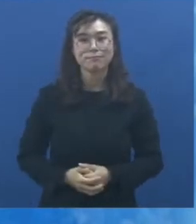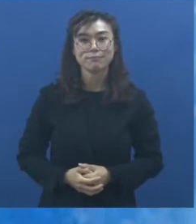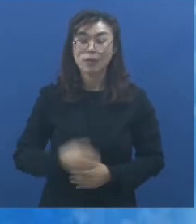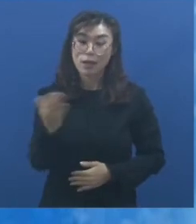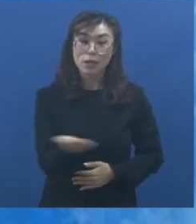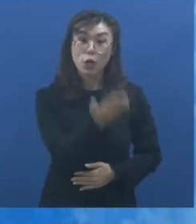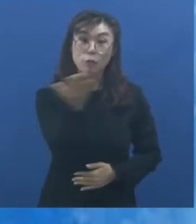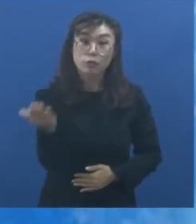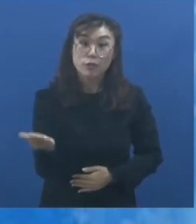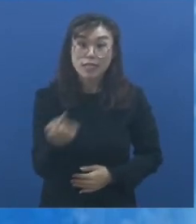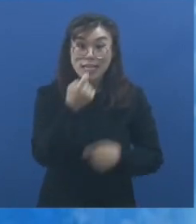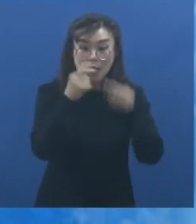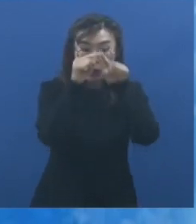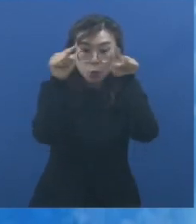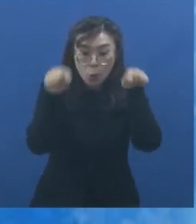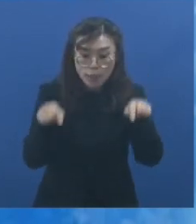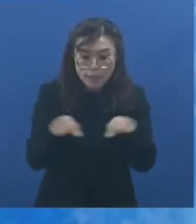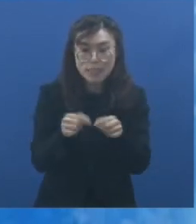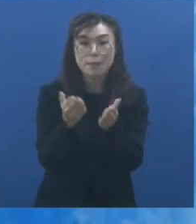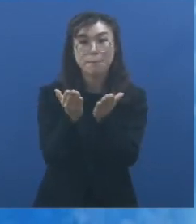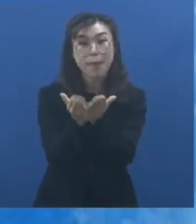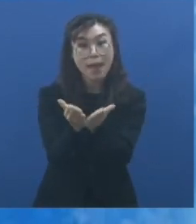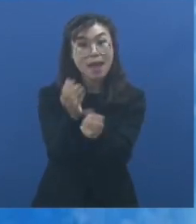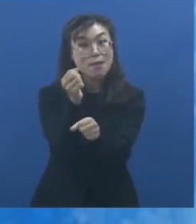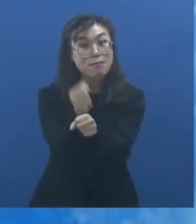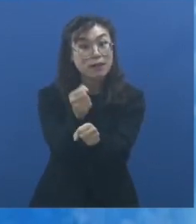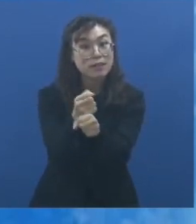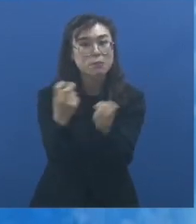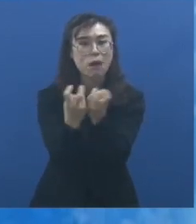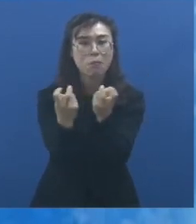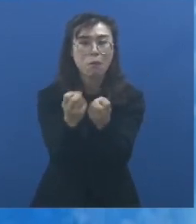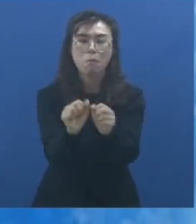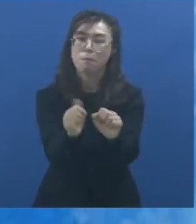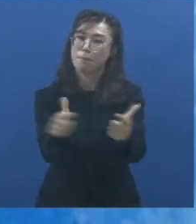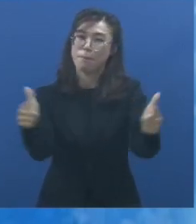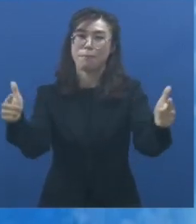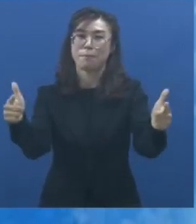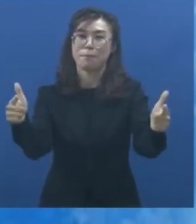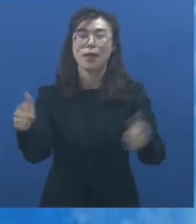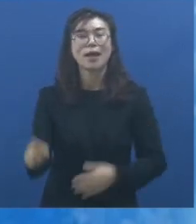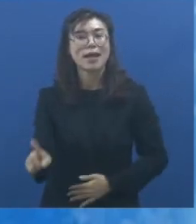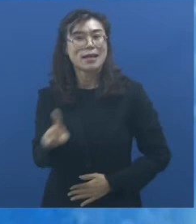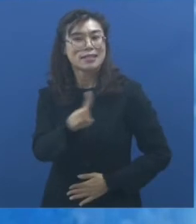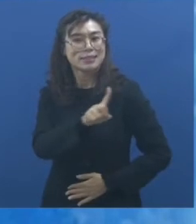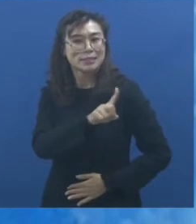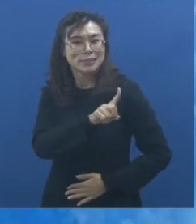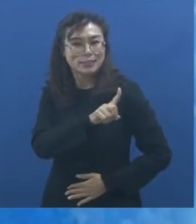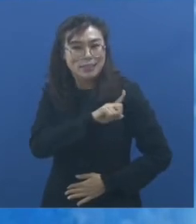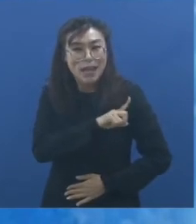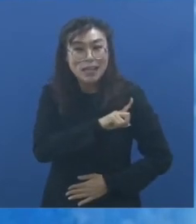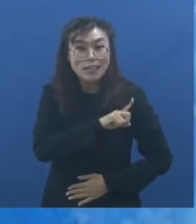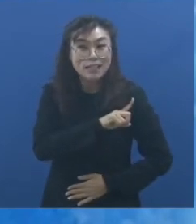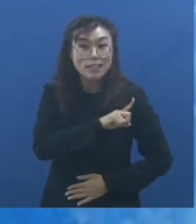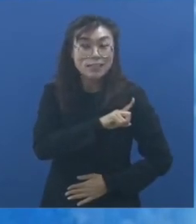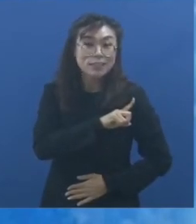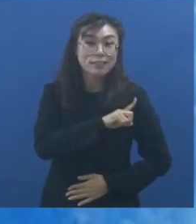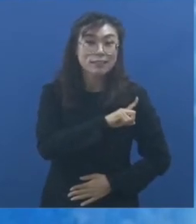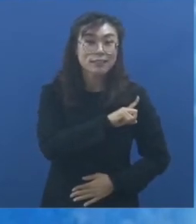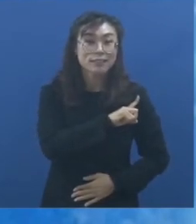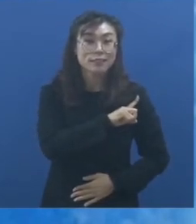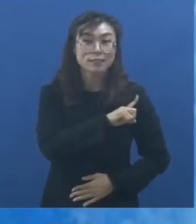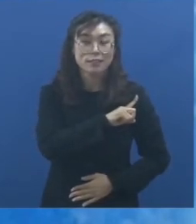종이 배 만드는 것은 사실은 여러 가지 방법이 있어요 그렇지만 제 2의 1 여러분들 어 뭡니까